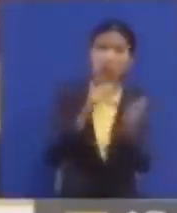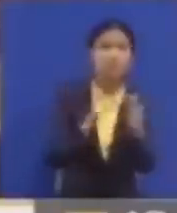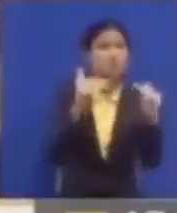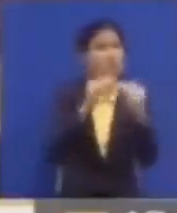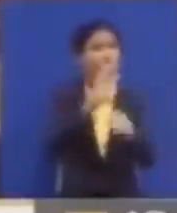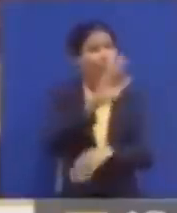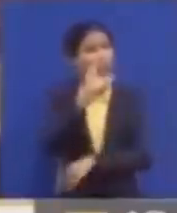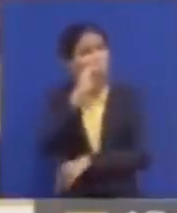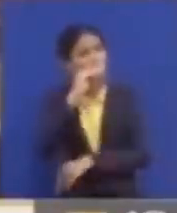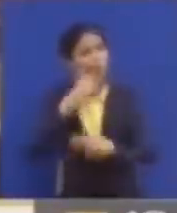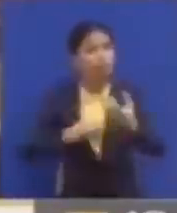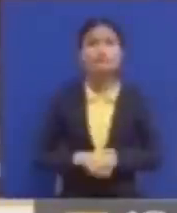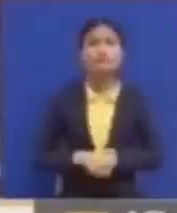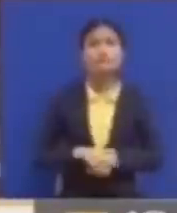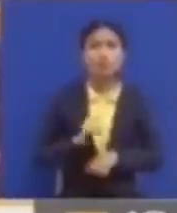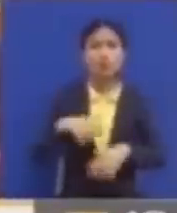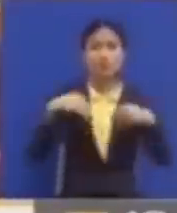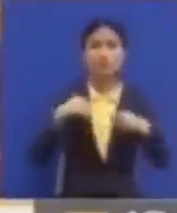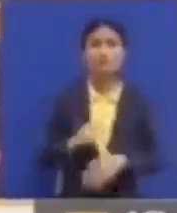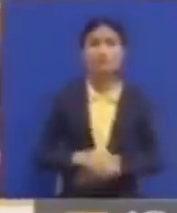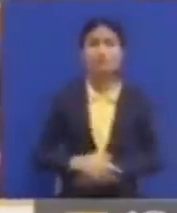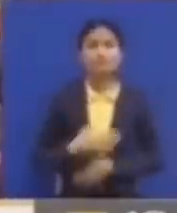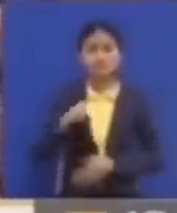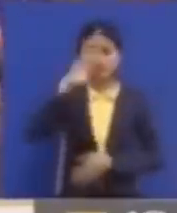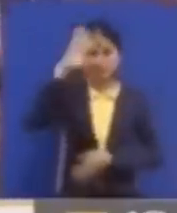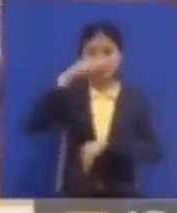ิ้นถ้าจะกูเดินฮะ